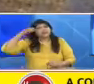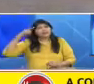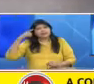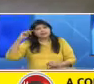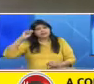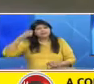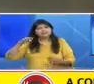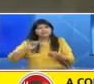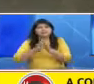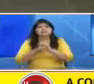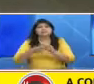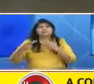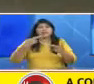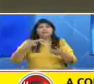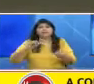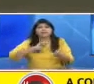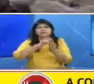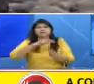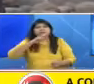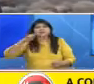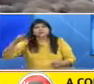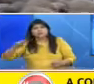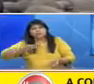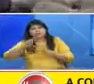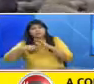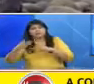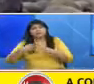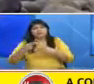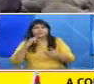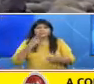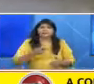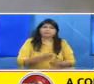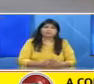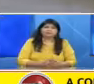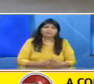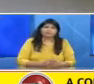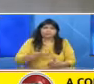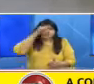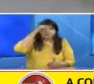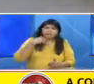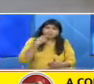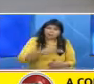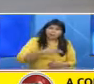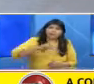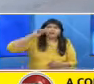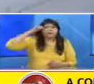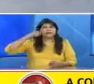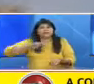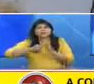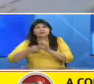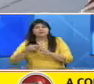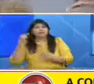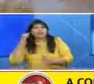साइमल्टेनियस अनुवाद होता था, साइमल्टेनियस इंटरप्रिटेशन होता था। और बेयर ग्रिल्स के कान